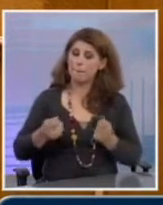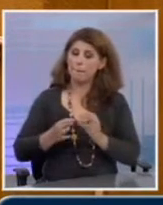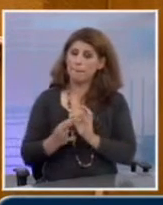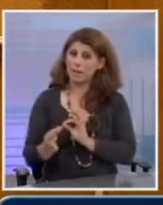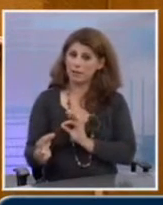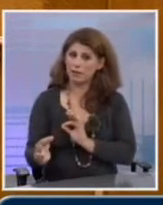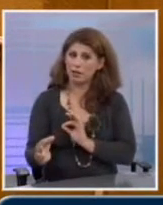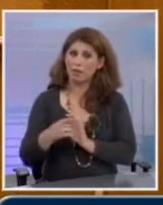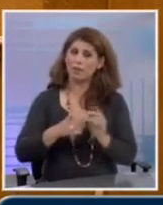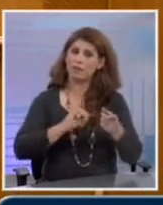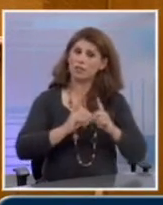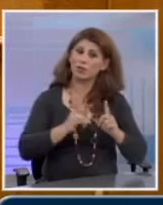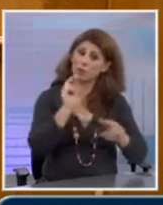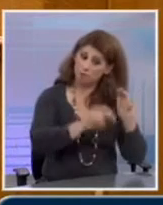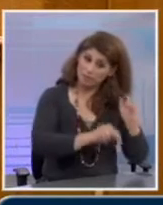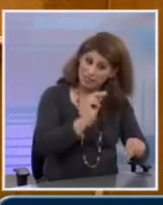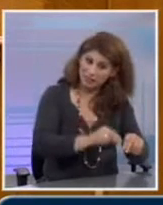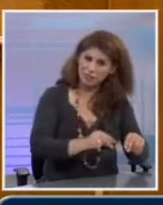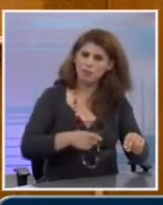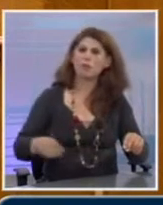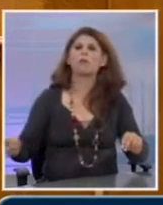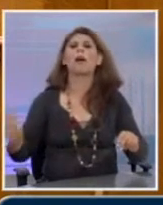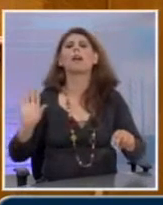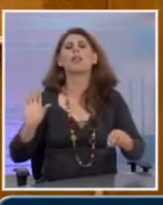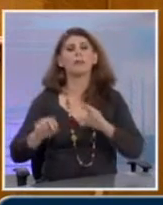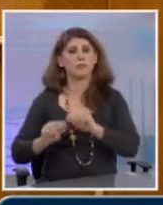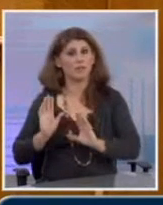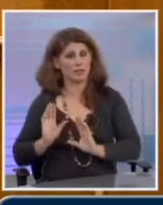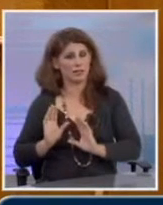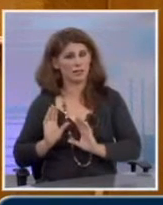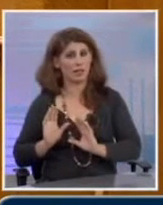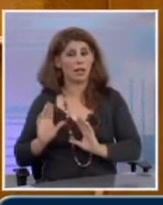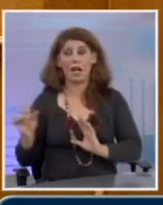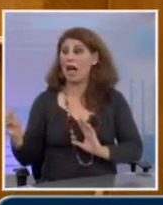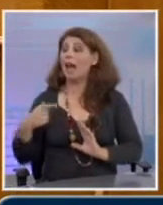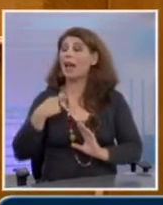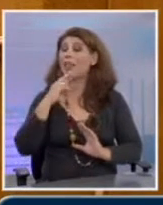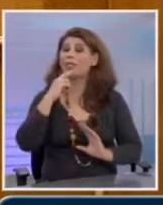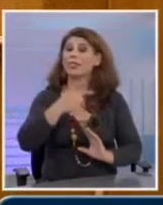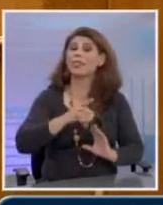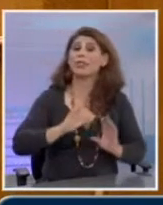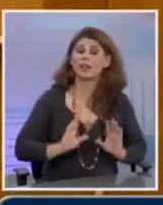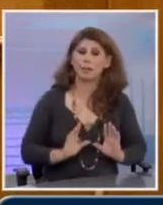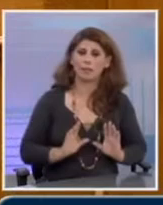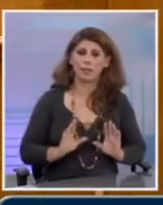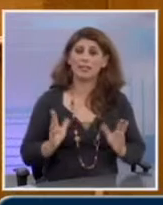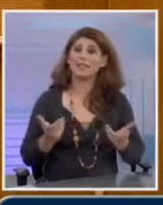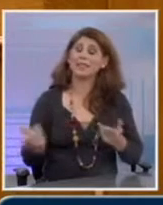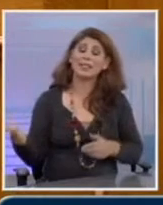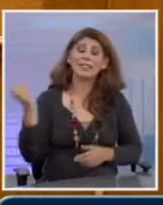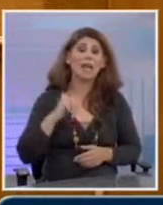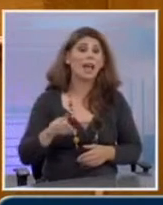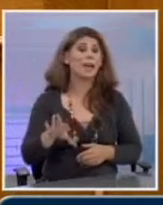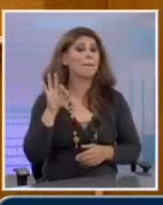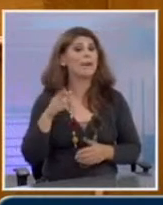από μια συμφωνία που υπερψήφισες χωρίς να λες ποιες είναι οι εναλλακτικές